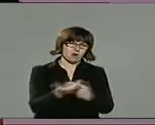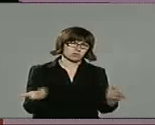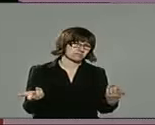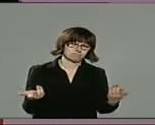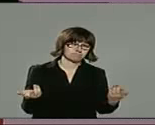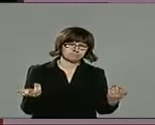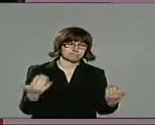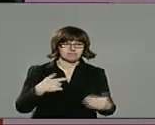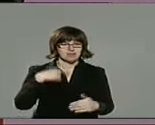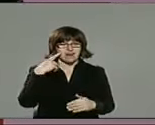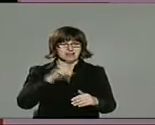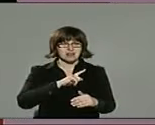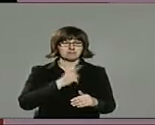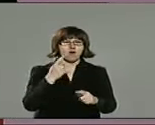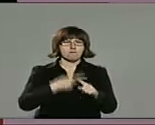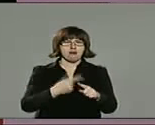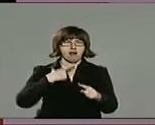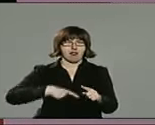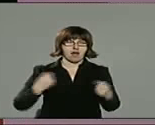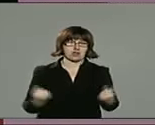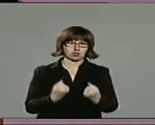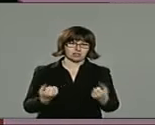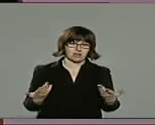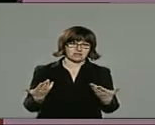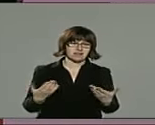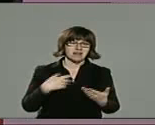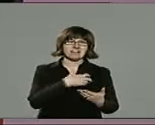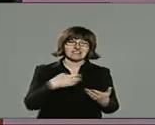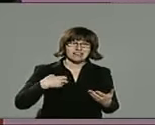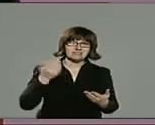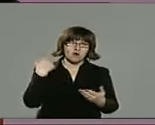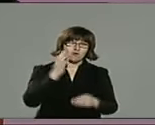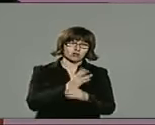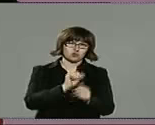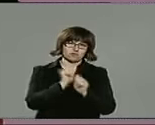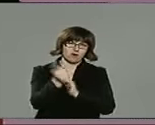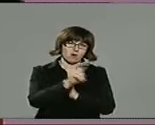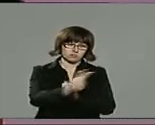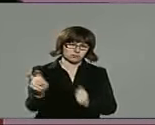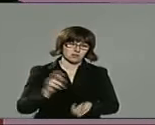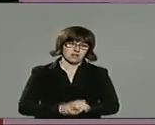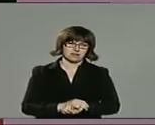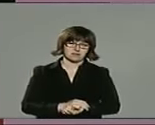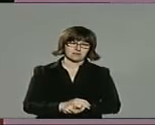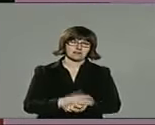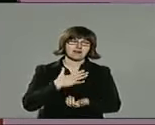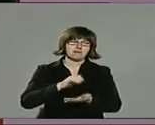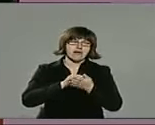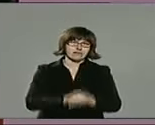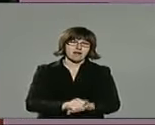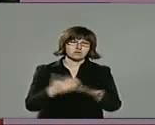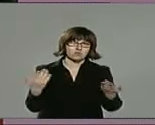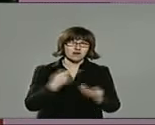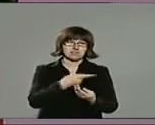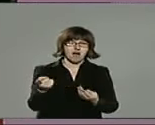Und ich weiß, ich bin auch gelegentlich anstrengend. Das hatte ich euch aber auch vorher gesagt. Und mein Eindruck war,